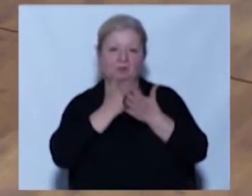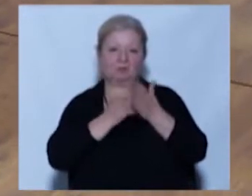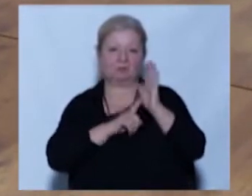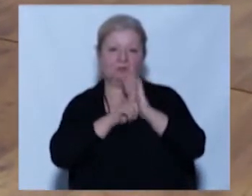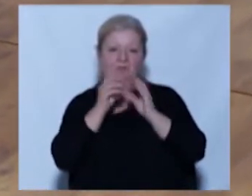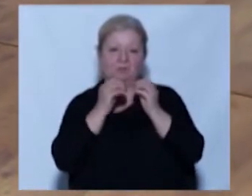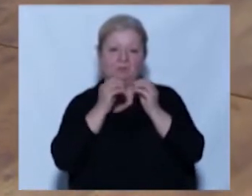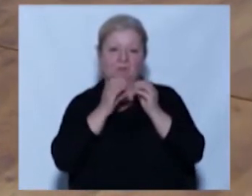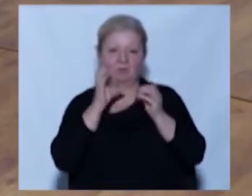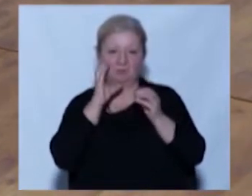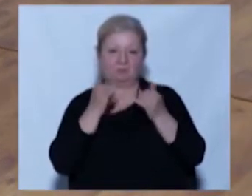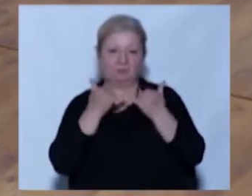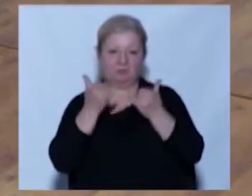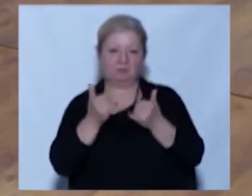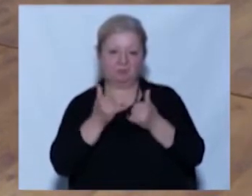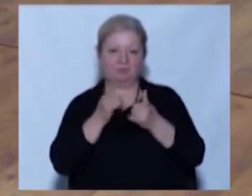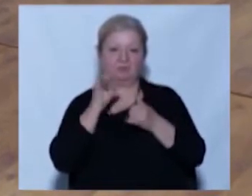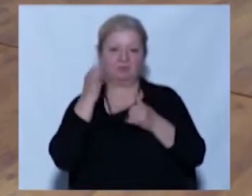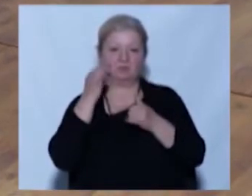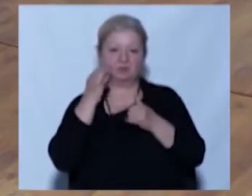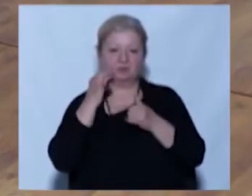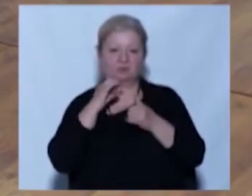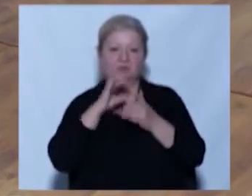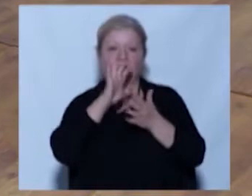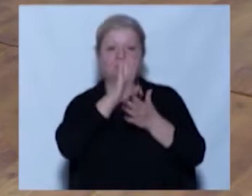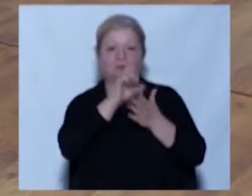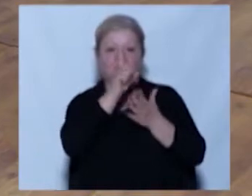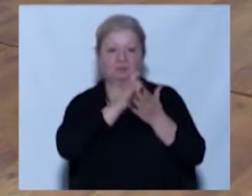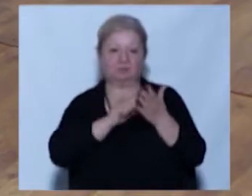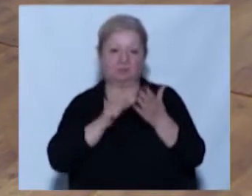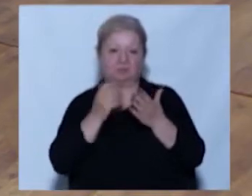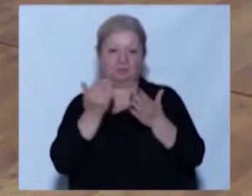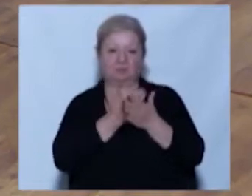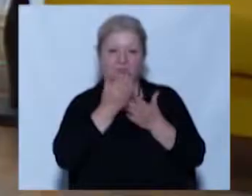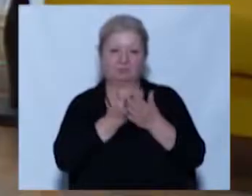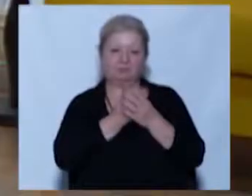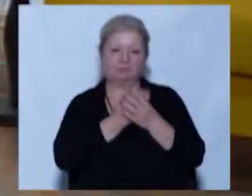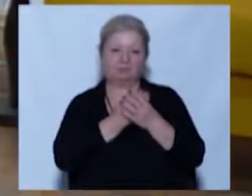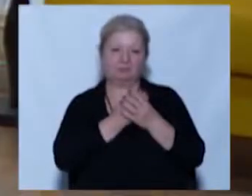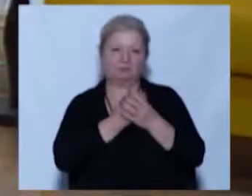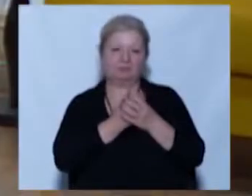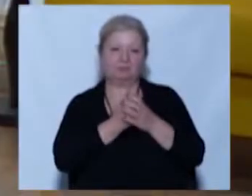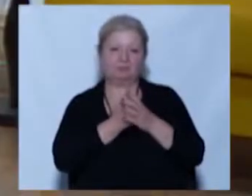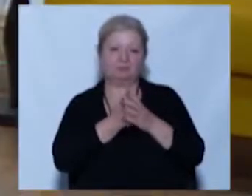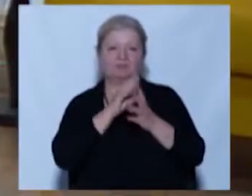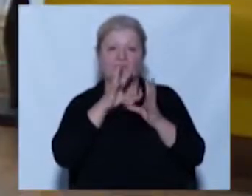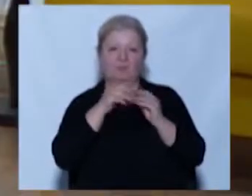Მეორე გაკვეთილს ვიწყებთ მეათე კლასელთათვის. Სათაურით ისტორიული თხზულება.